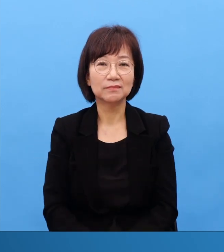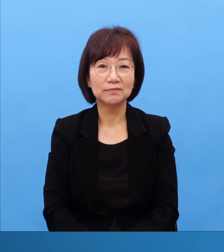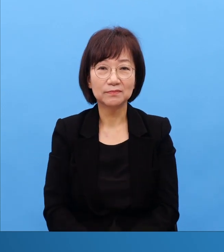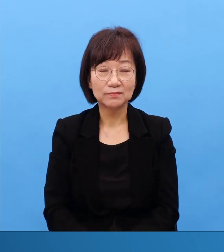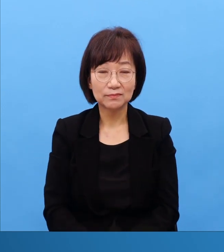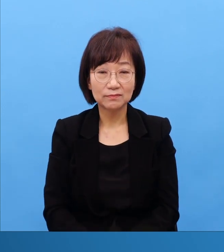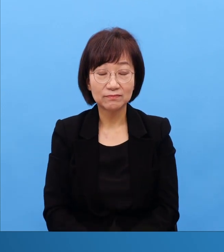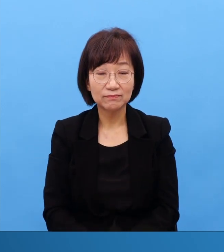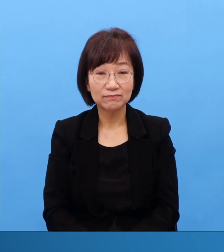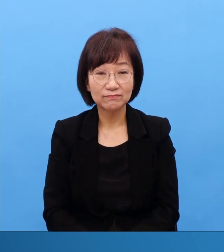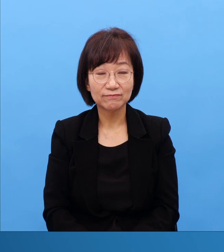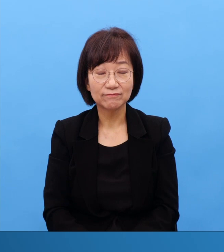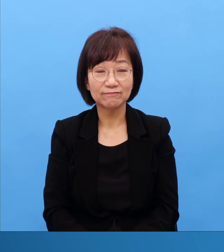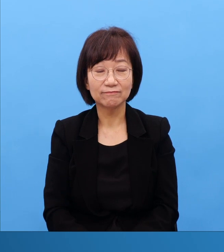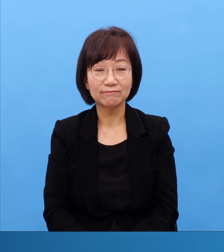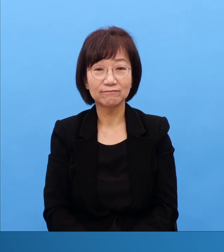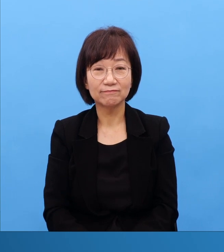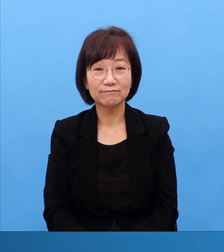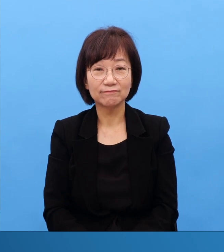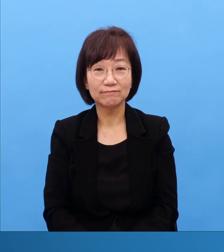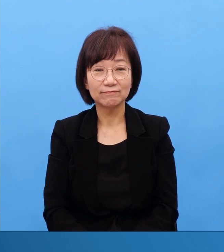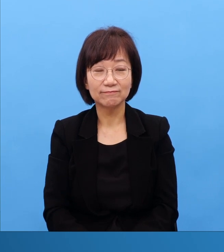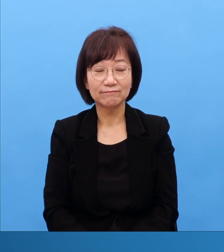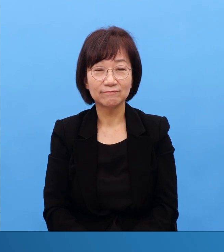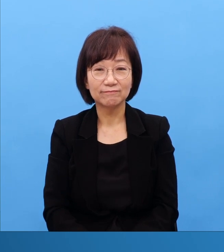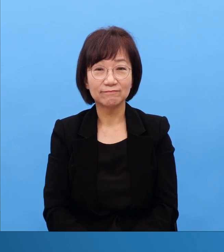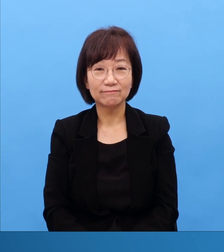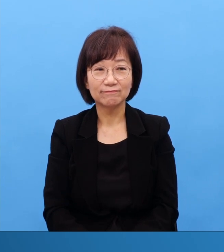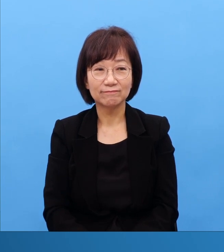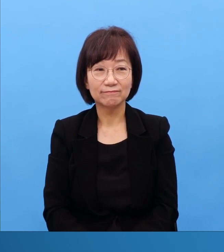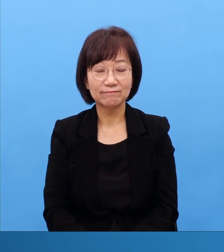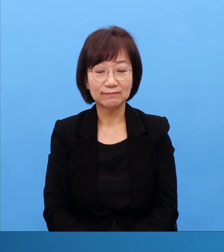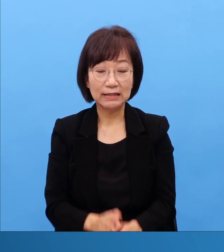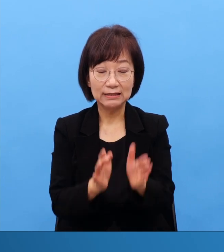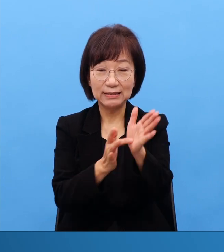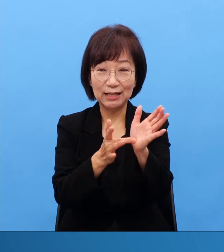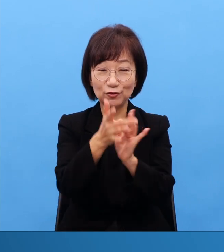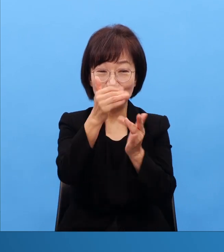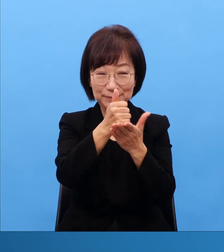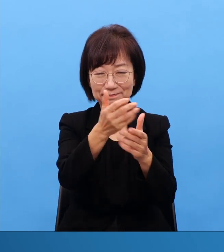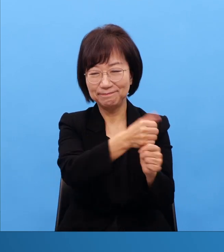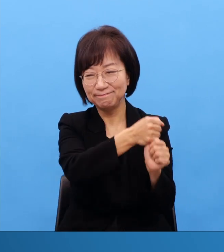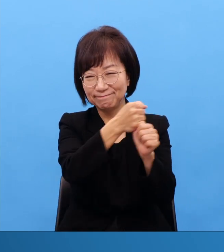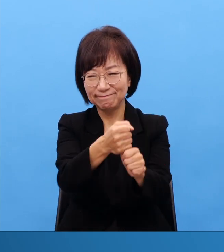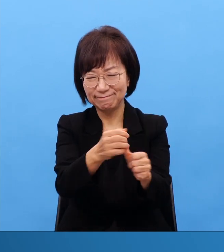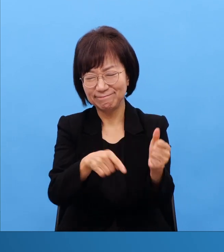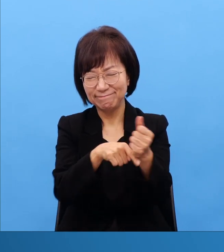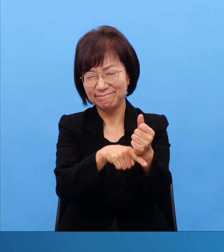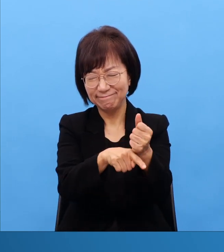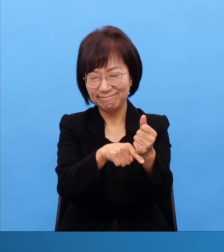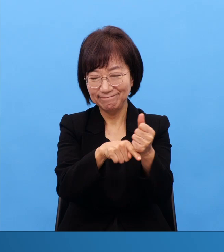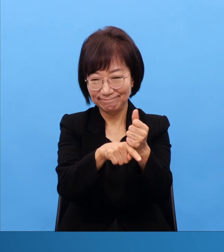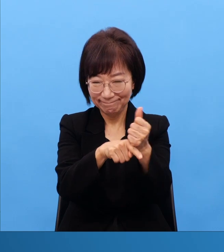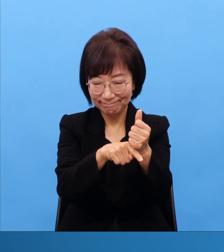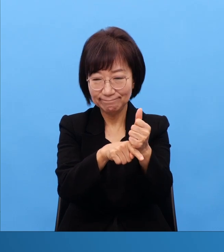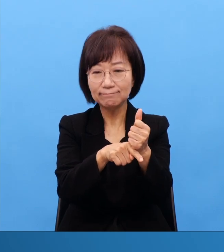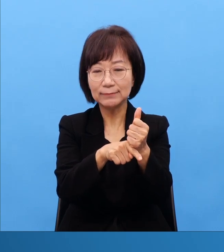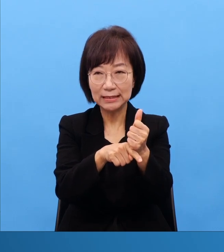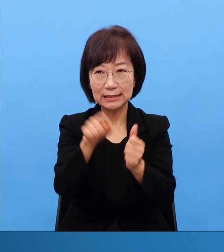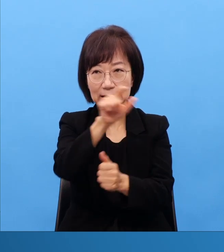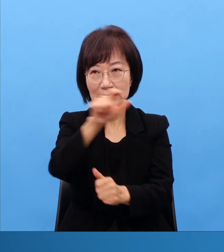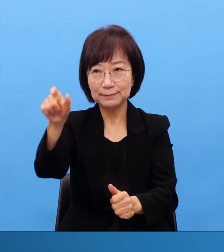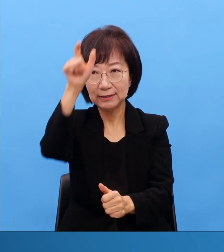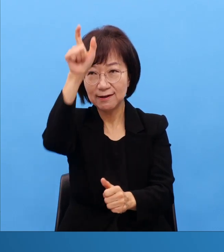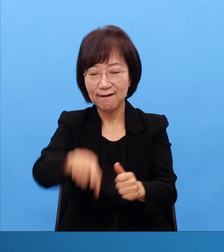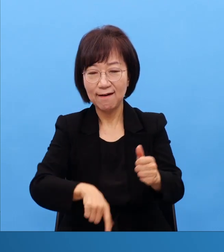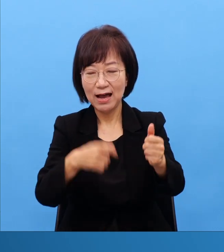passage. 예수님을 지금 이제 심문하고 십자가에 못 박는 겁니다. We see this is a scene where Jesus